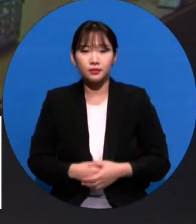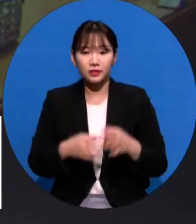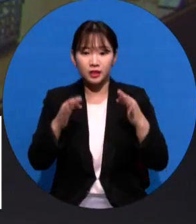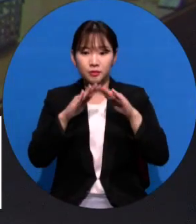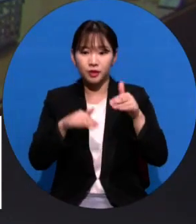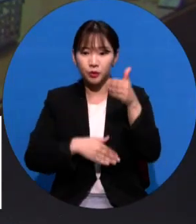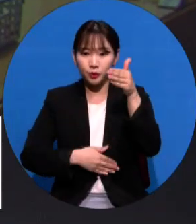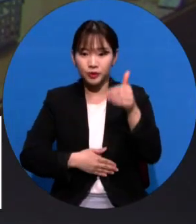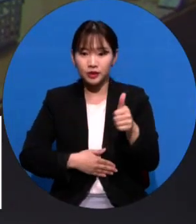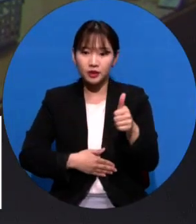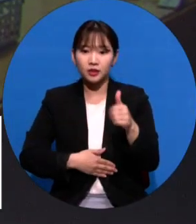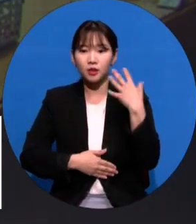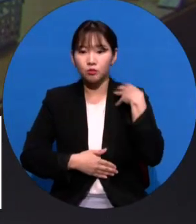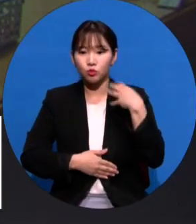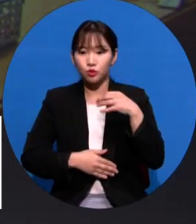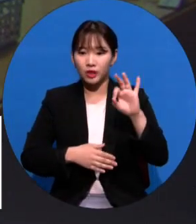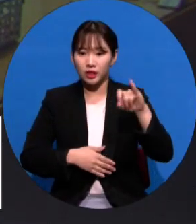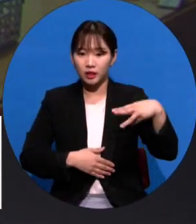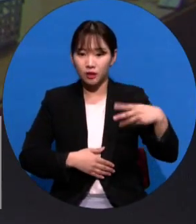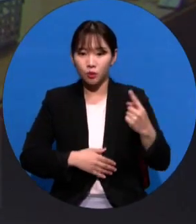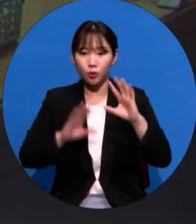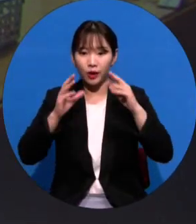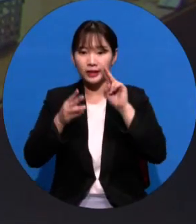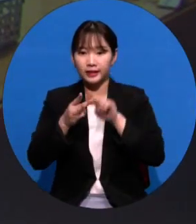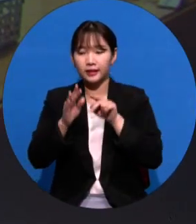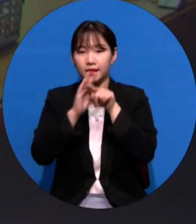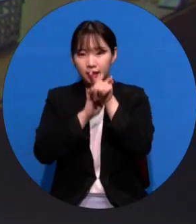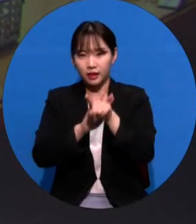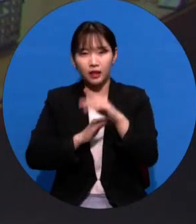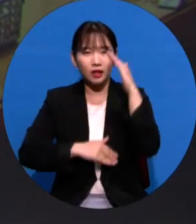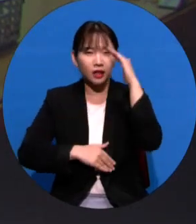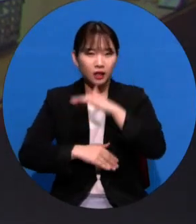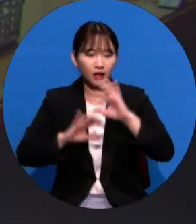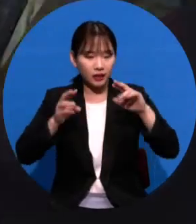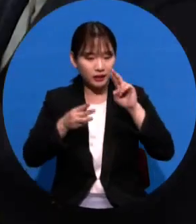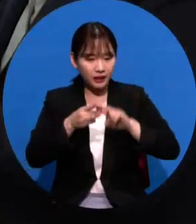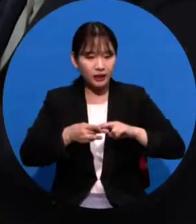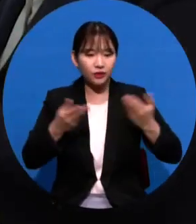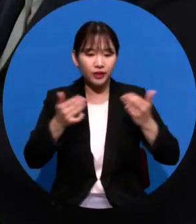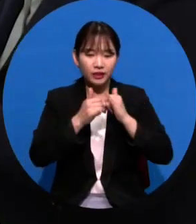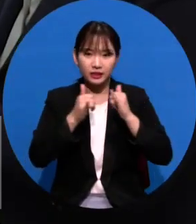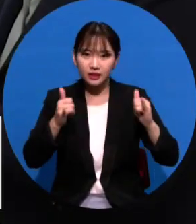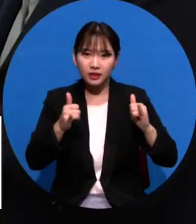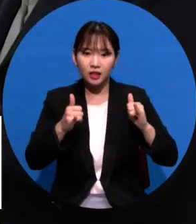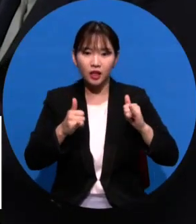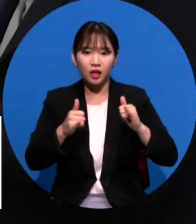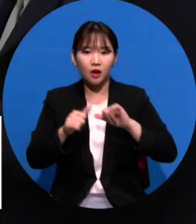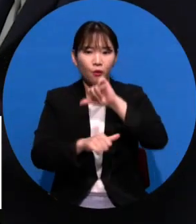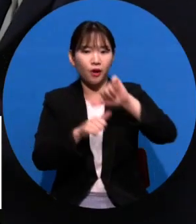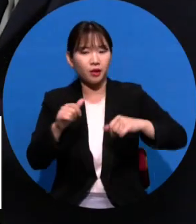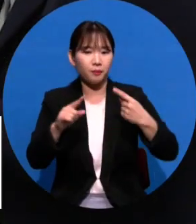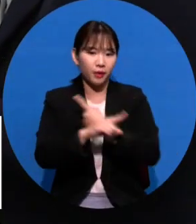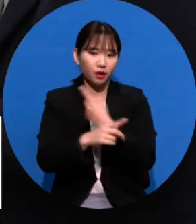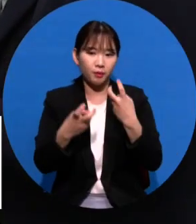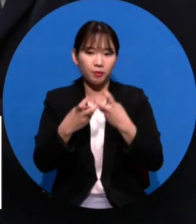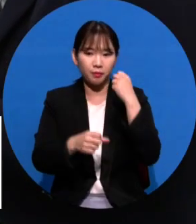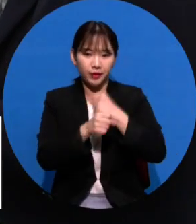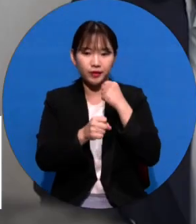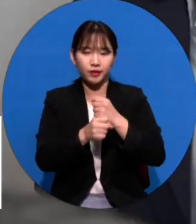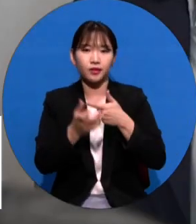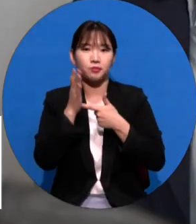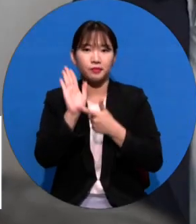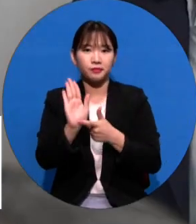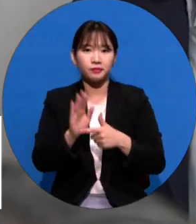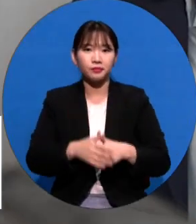김영록 전남지사 가 무한 일로 아동센터 를 방문해 열악한 아동센터 종사자의 처우개선 방안을 마련하겠다고